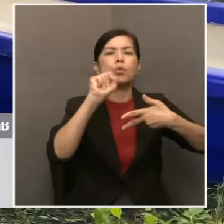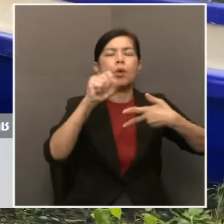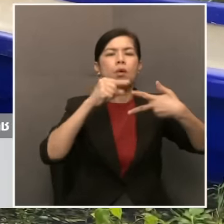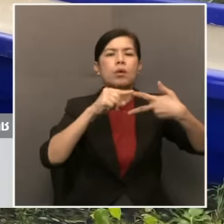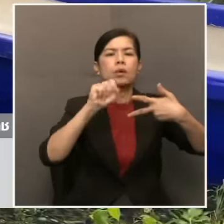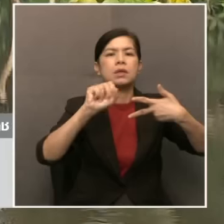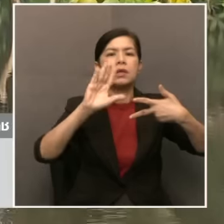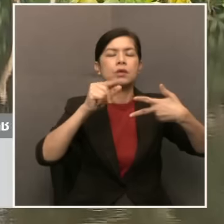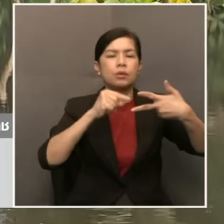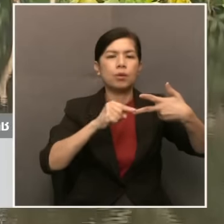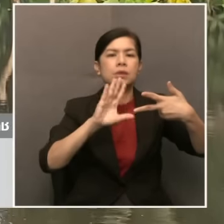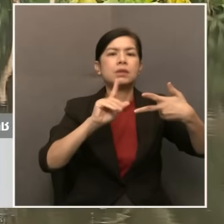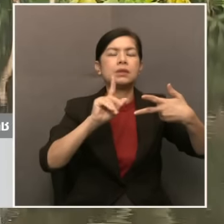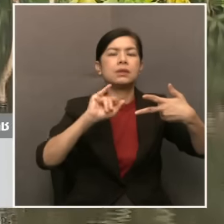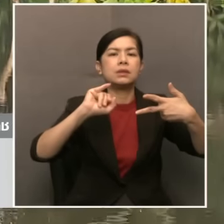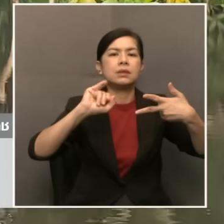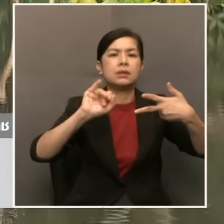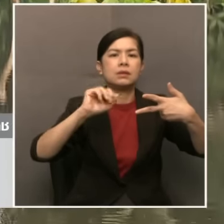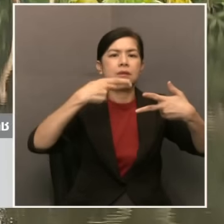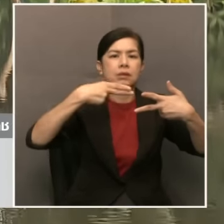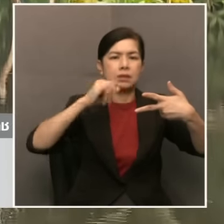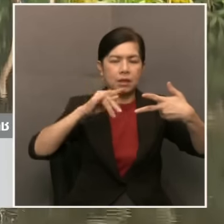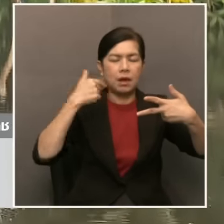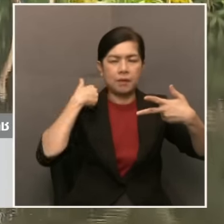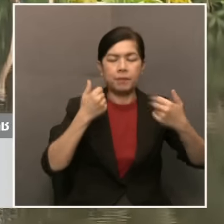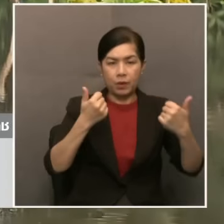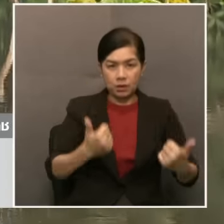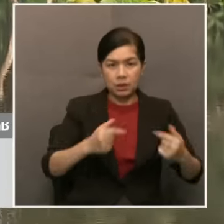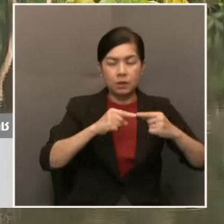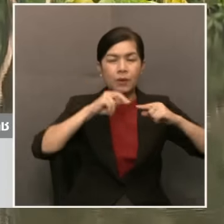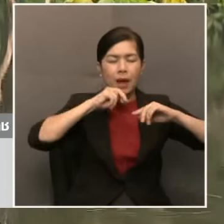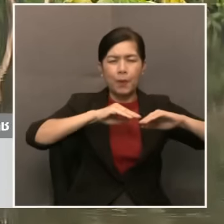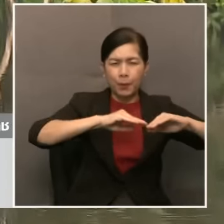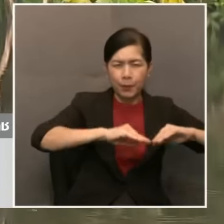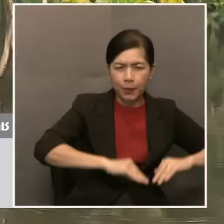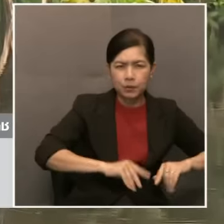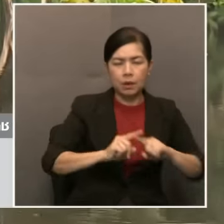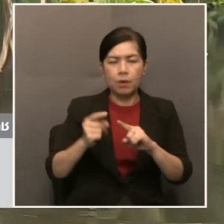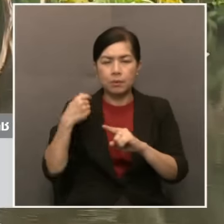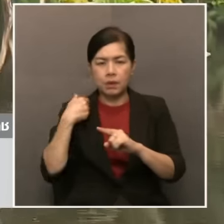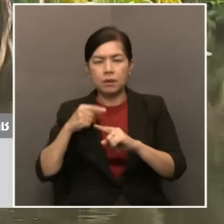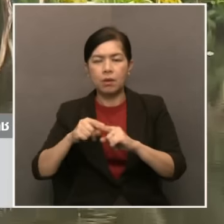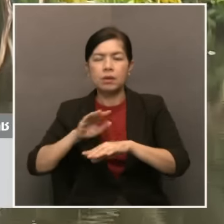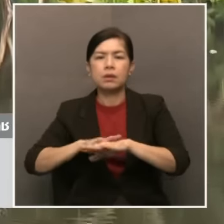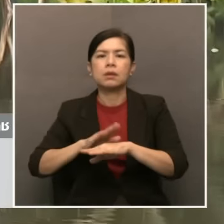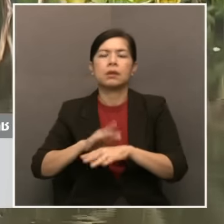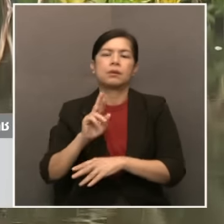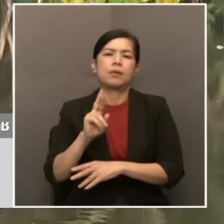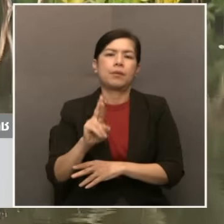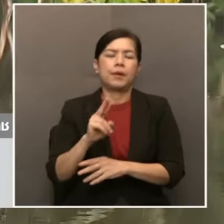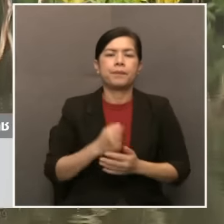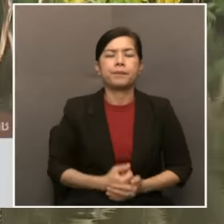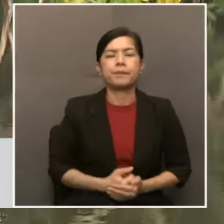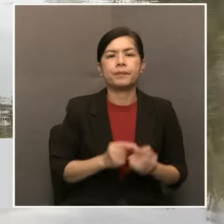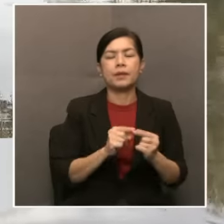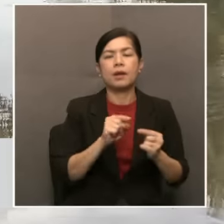ชนอำเภอเชียนใหญ่ตอนนี้สถานการณ์เริ่มคลี่คลายแล้วแต่ยังคงต้องเฝ้าระวังอย่างใกล้ชิดด้านสำนักงาน